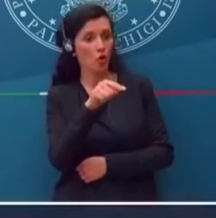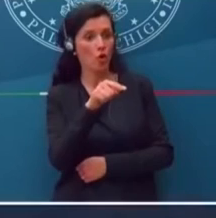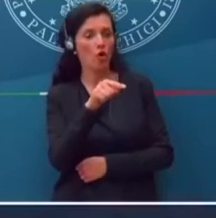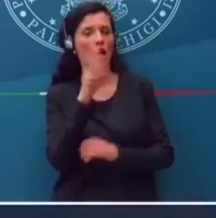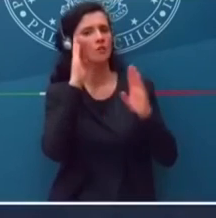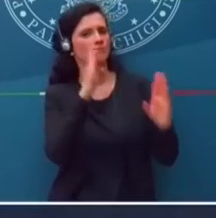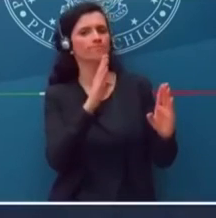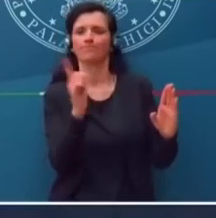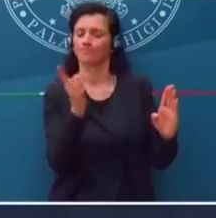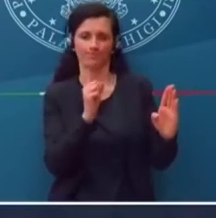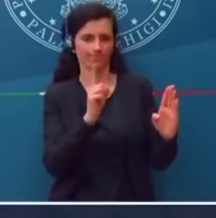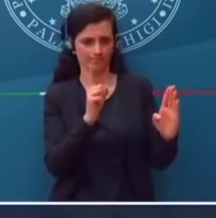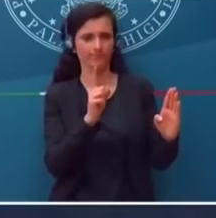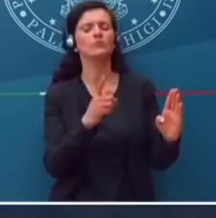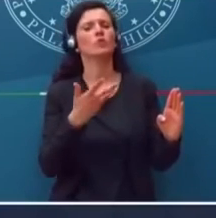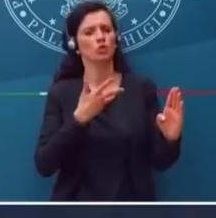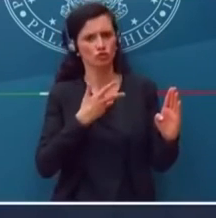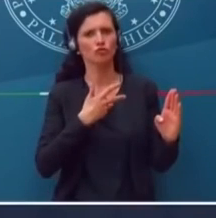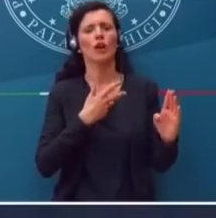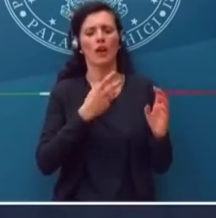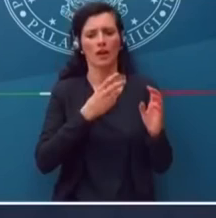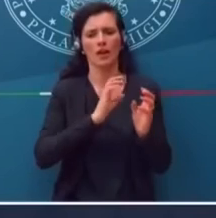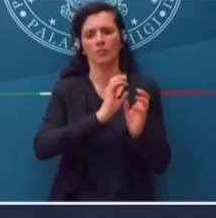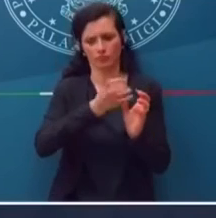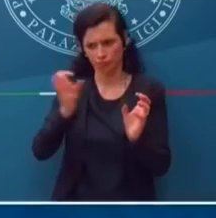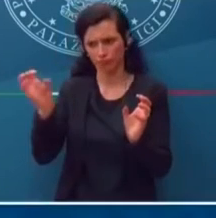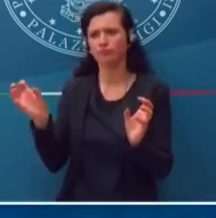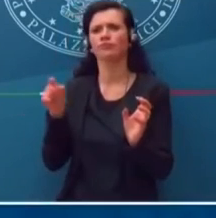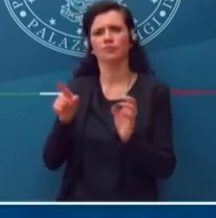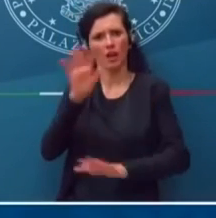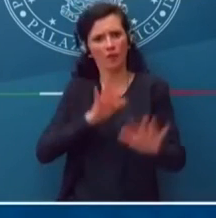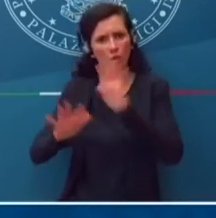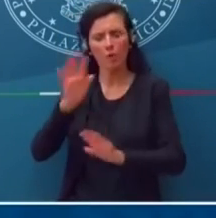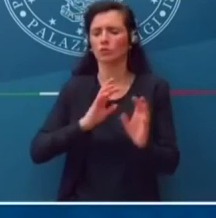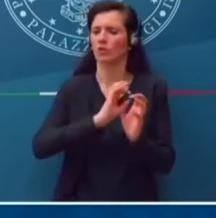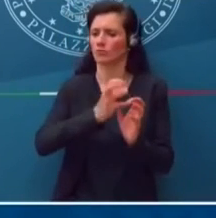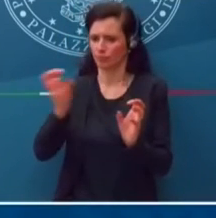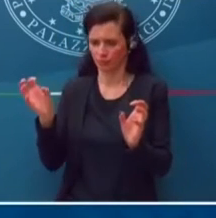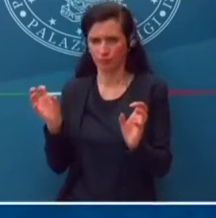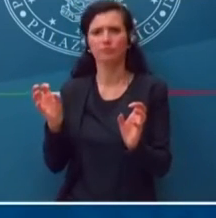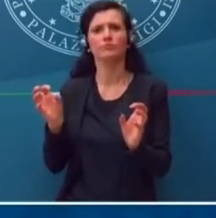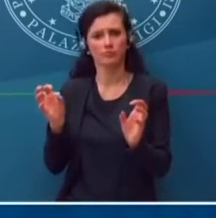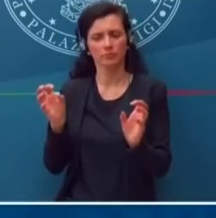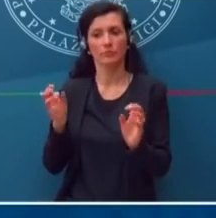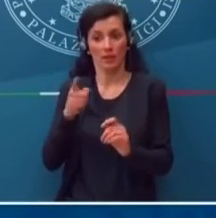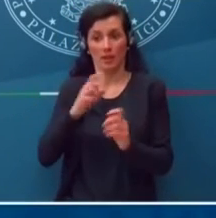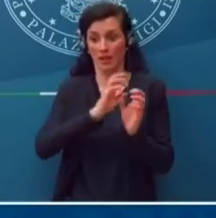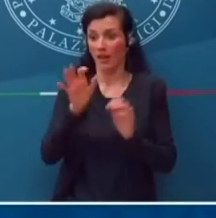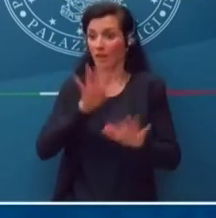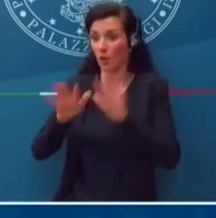guardare, perché esistono tutta una serie di altre informazioni che meritano